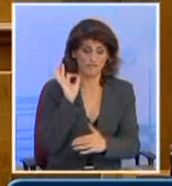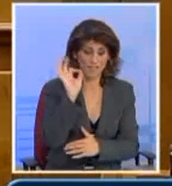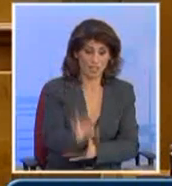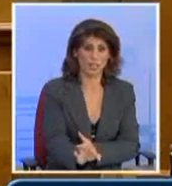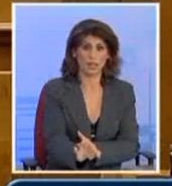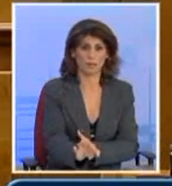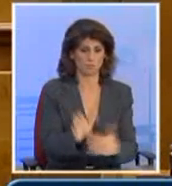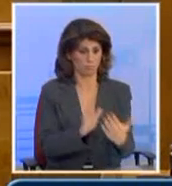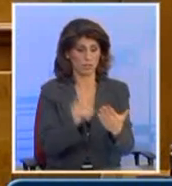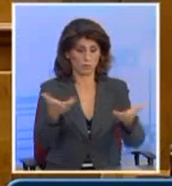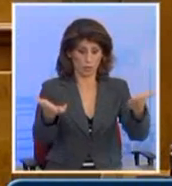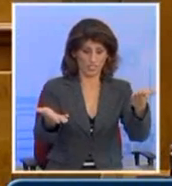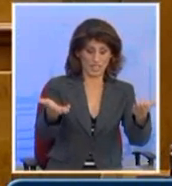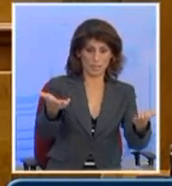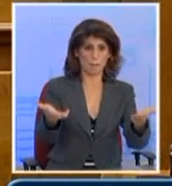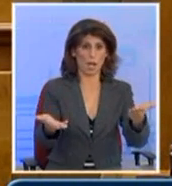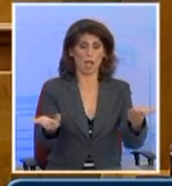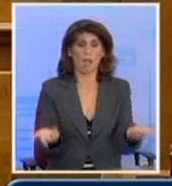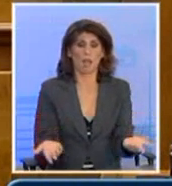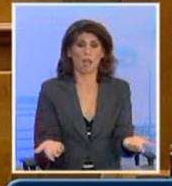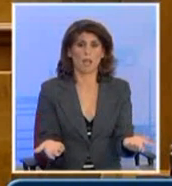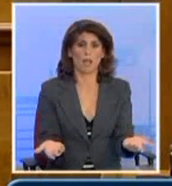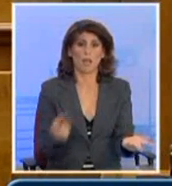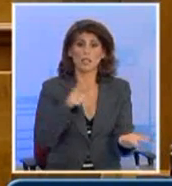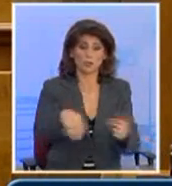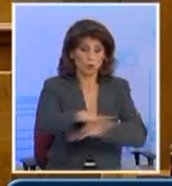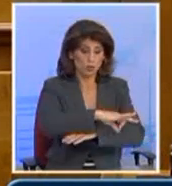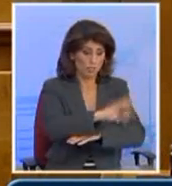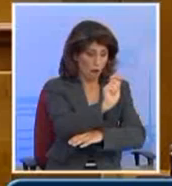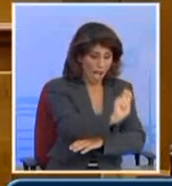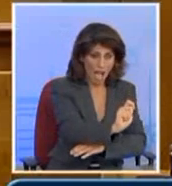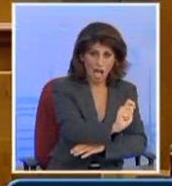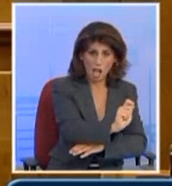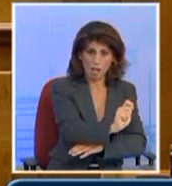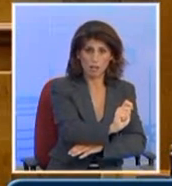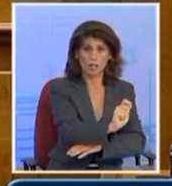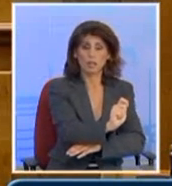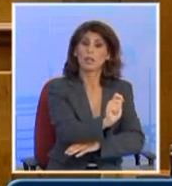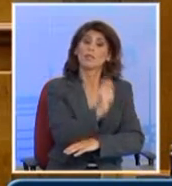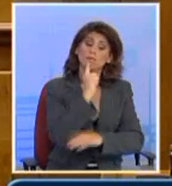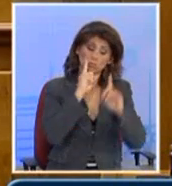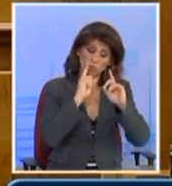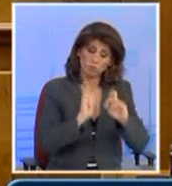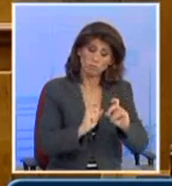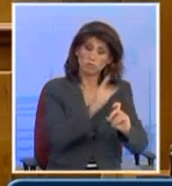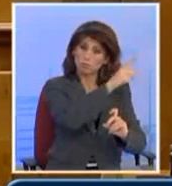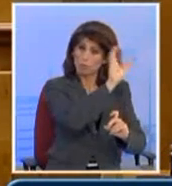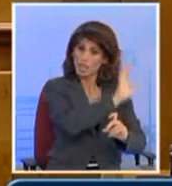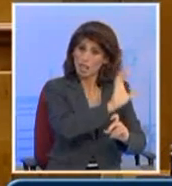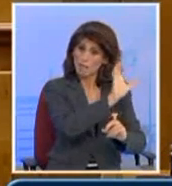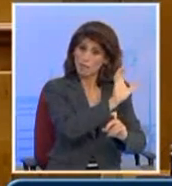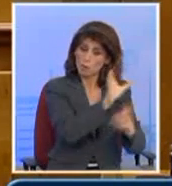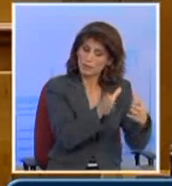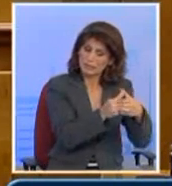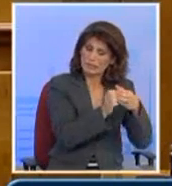βρεθήκαμε μπροστά σε αυτό το τραγικό δίλημα, ανάμεσα σε ένα σχέδιο Α που υπαγόρευσε μια Ευρώπη